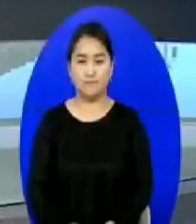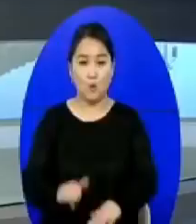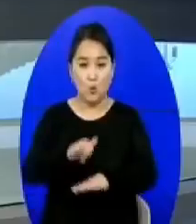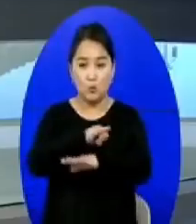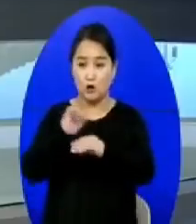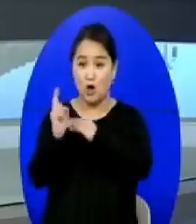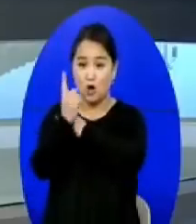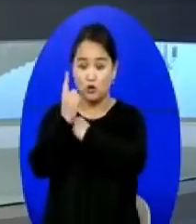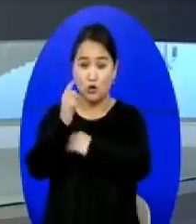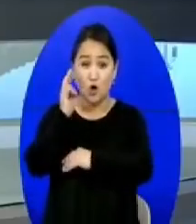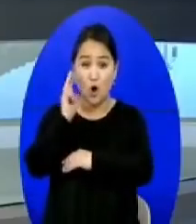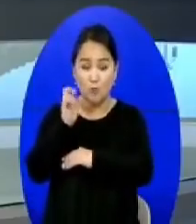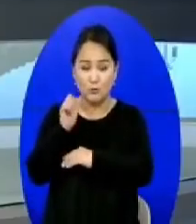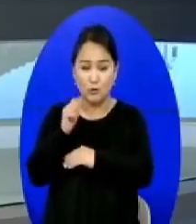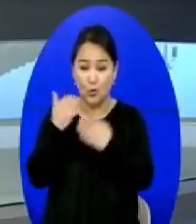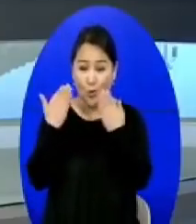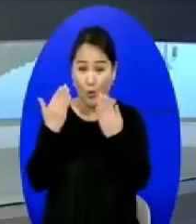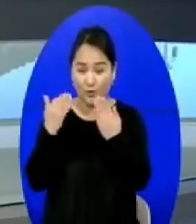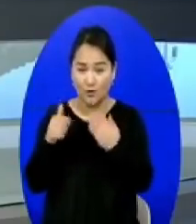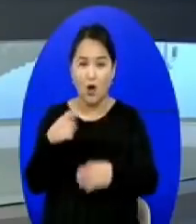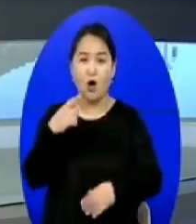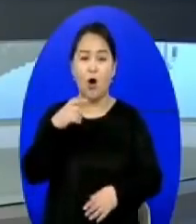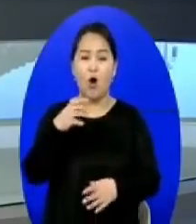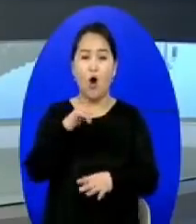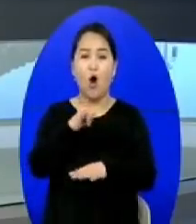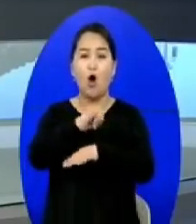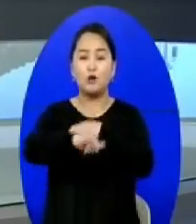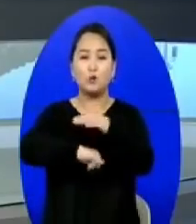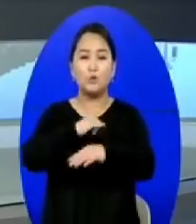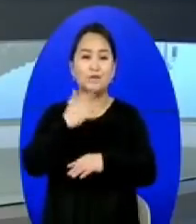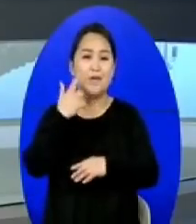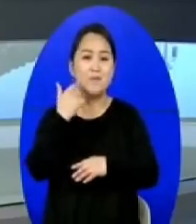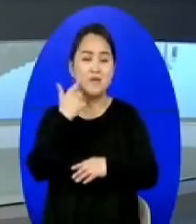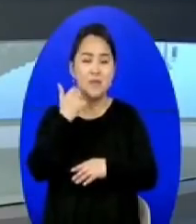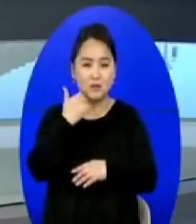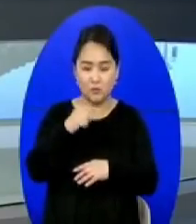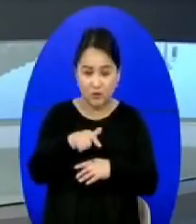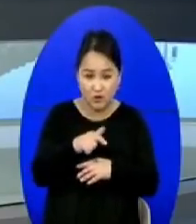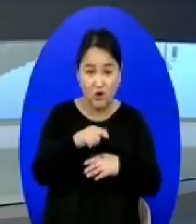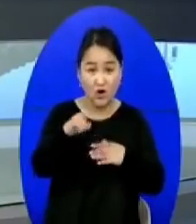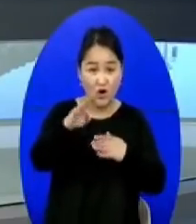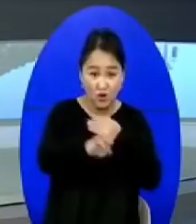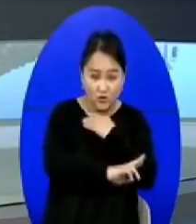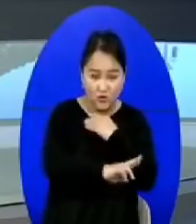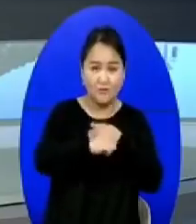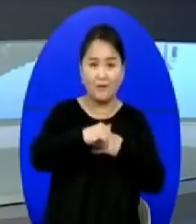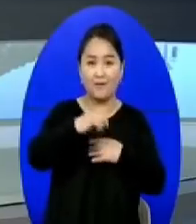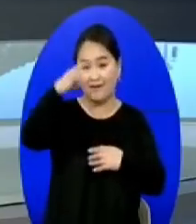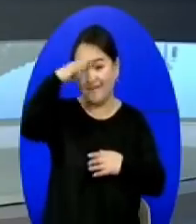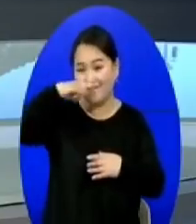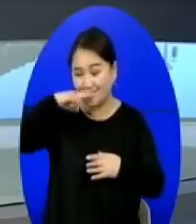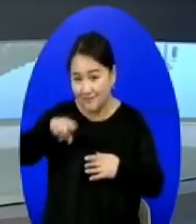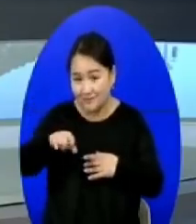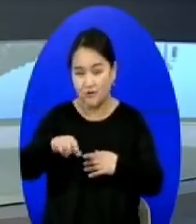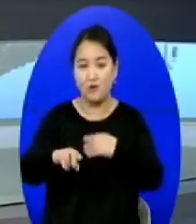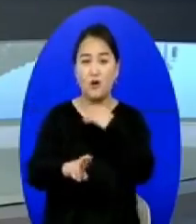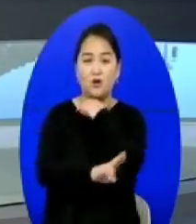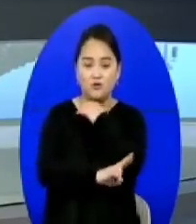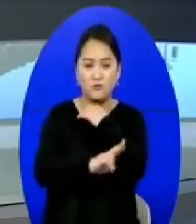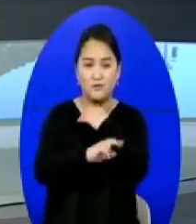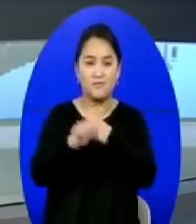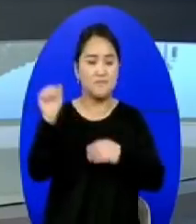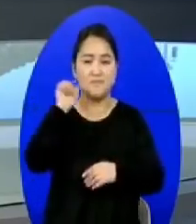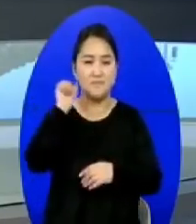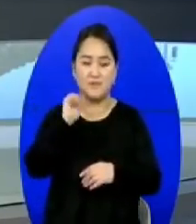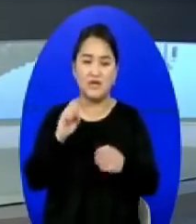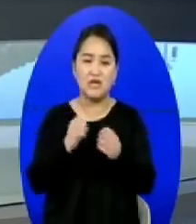Улсын онцгой хэмсийн хуралдаанаар олон улсын эмэгтэйчүүдийн өдөр, Монгол цэргийн өдөр, Наврызм баярыг тэмдэглэхгүй байх шийдвэр гаргажээ. Энэ хүрээнд